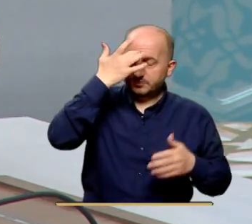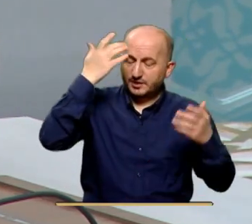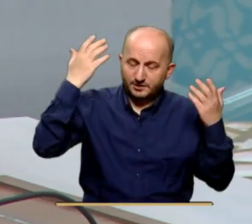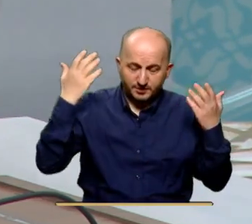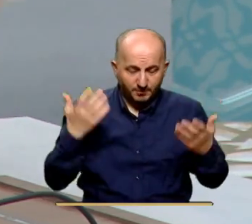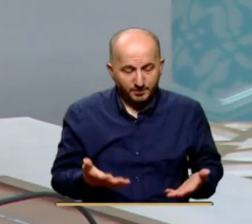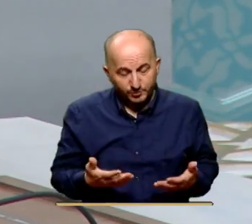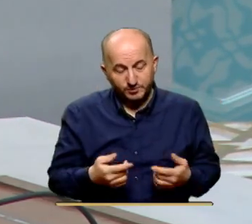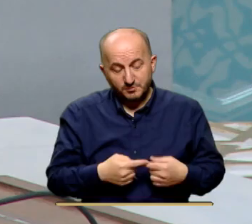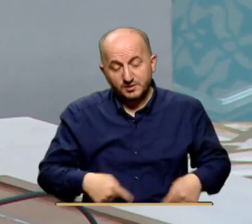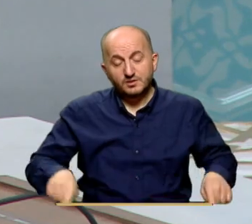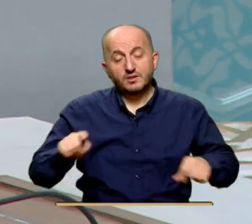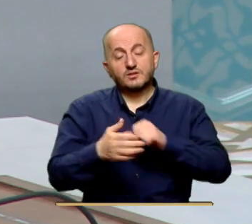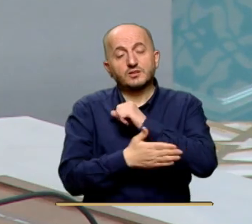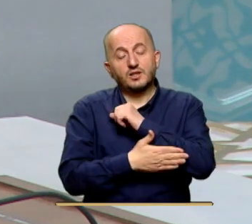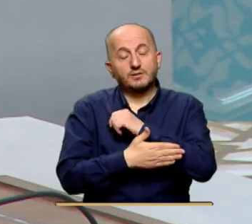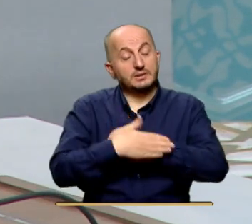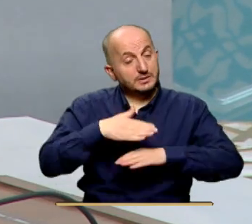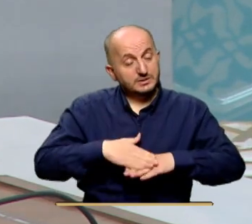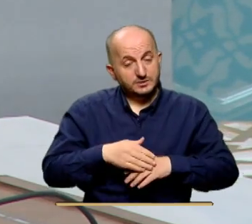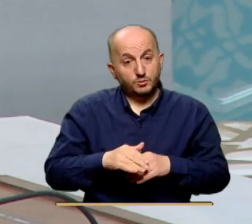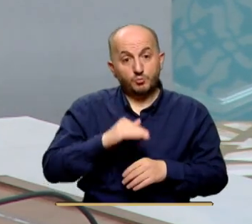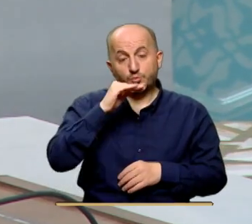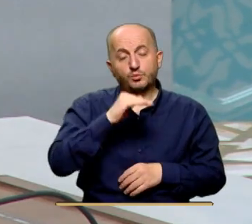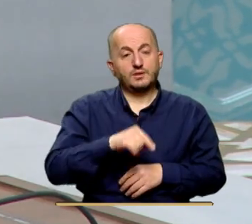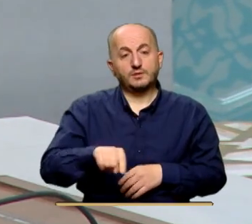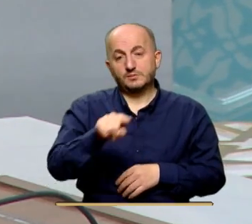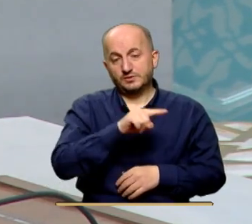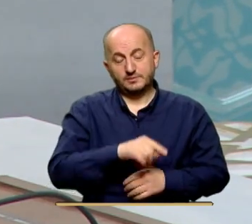eylesin. Bizlere şefaatçi kılsın o büyüklerimizi.